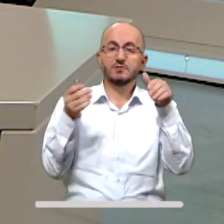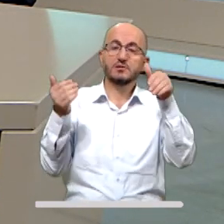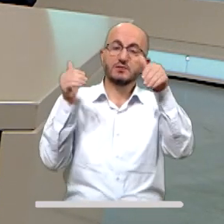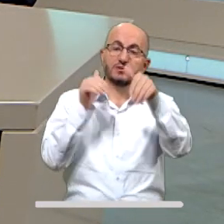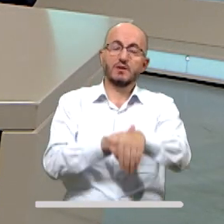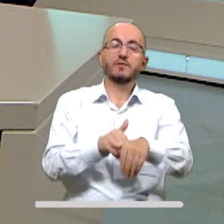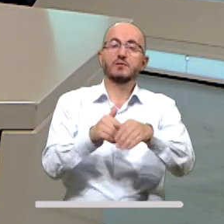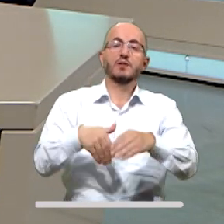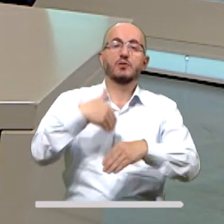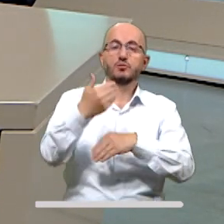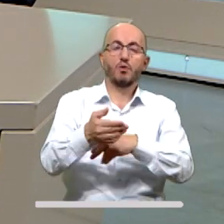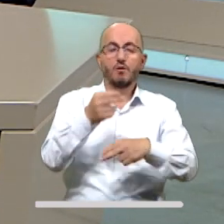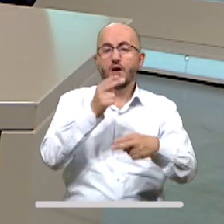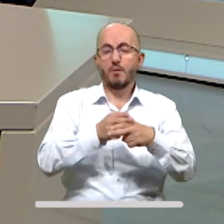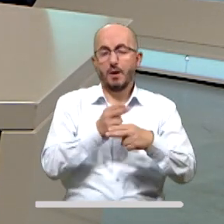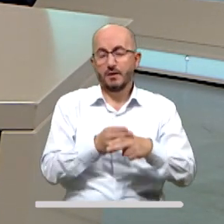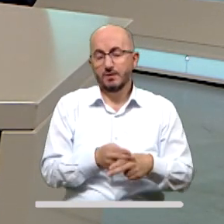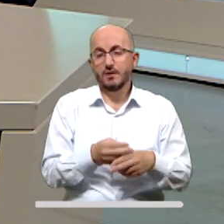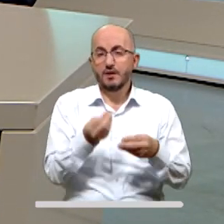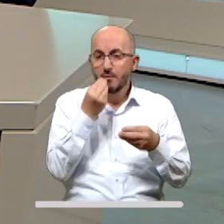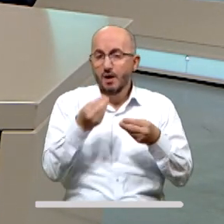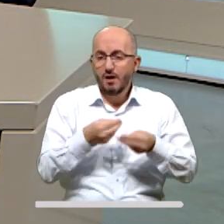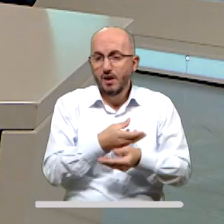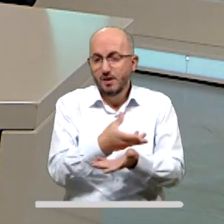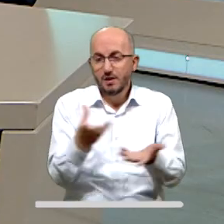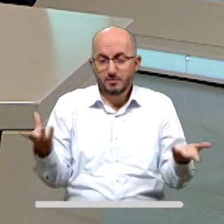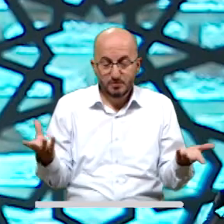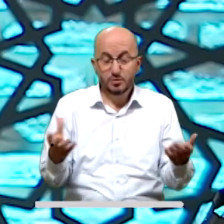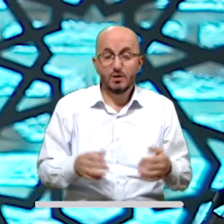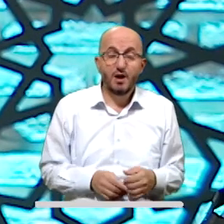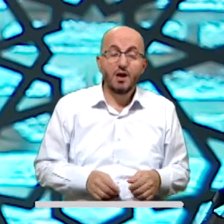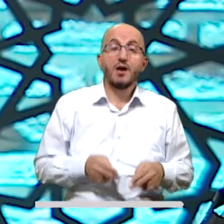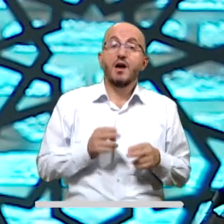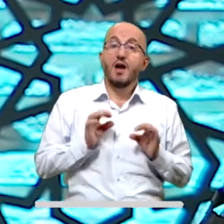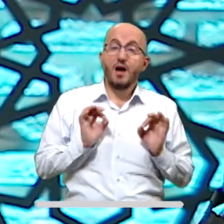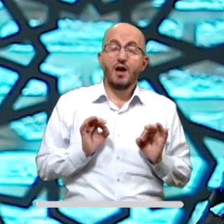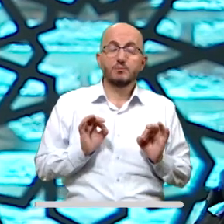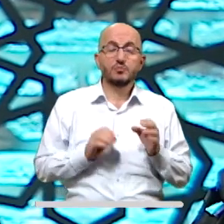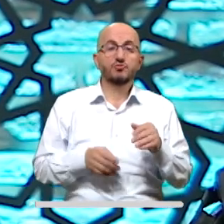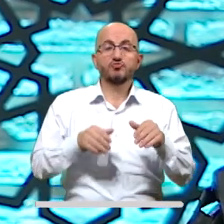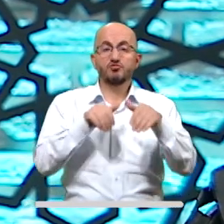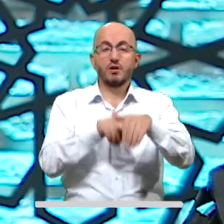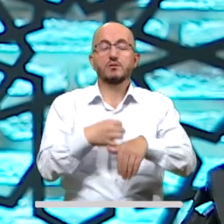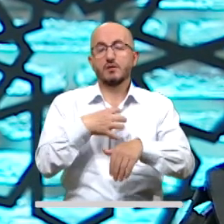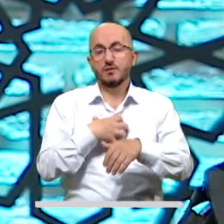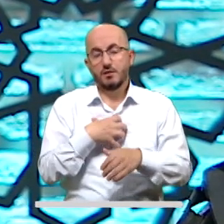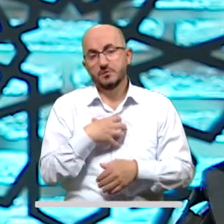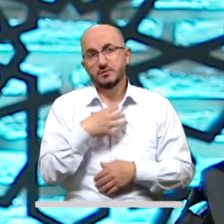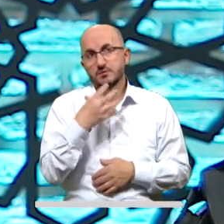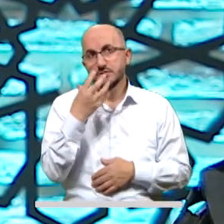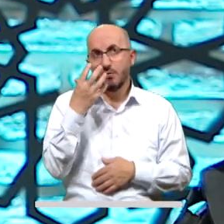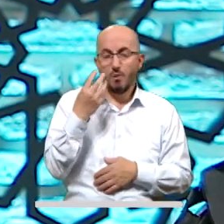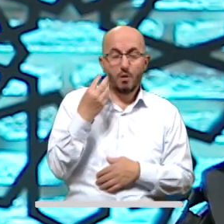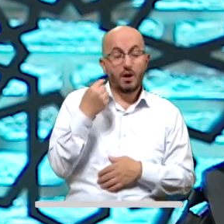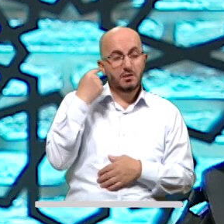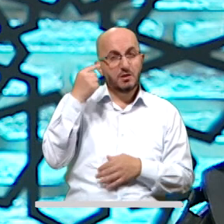gerçekleşmez. Mezarlıkta bu ikram yapılıyor. Bunu hem cenaze sahibi açısından değerlendirildiğinde